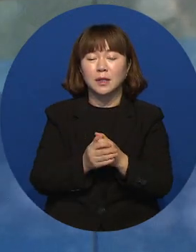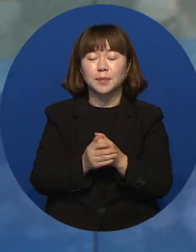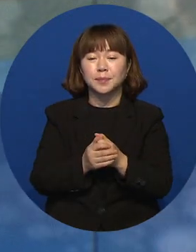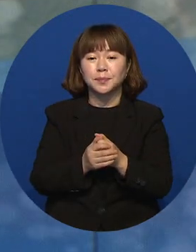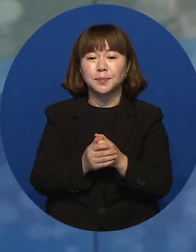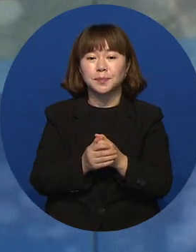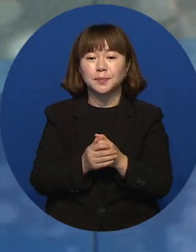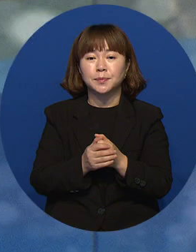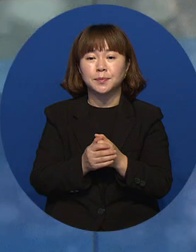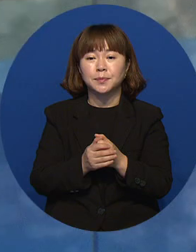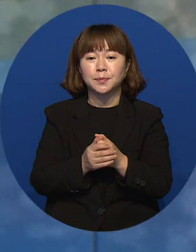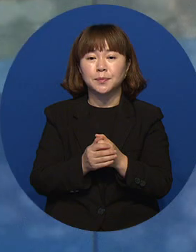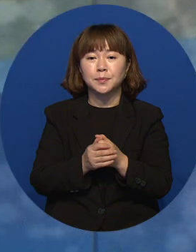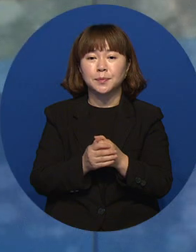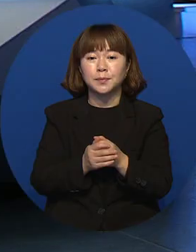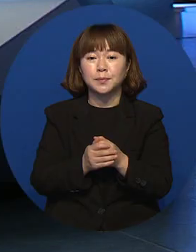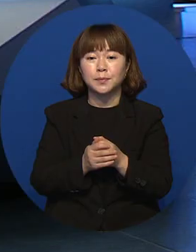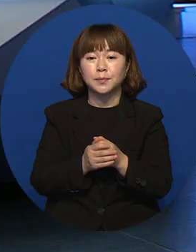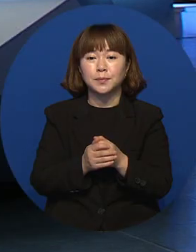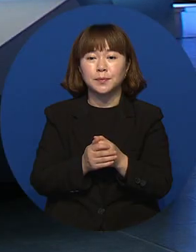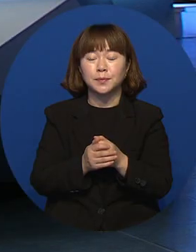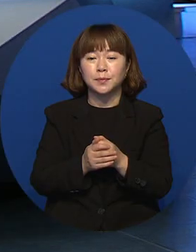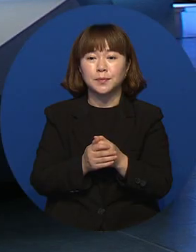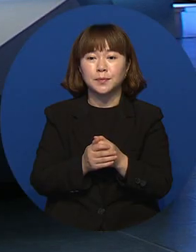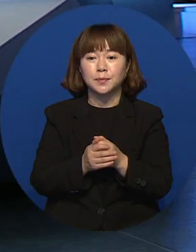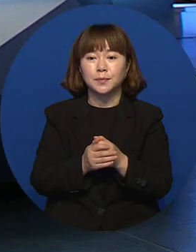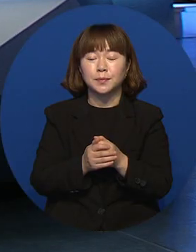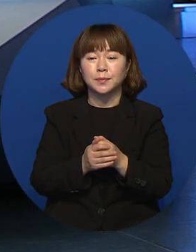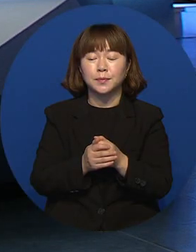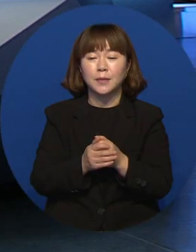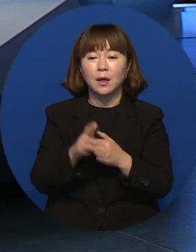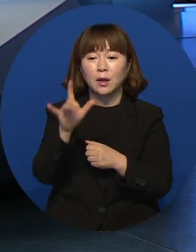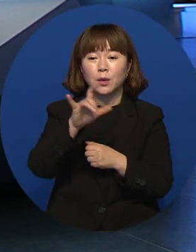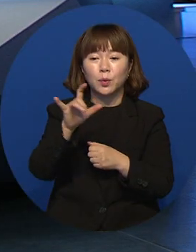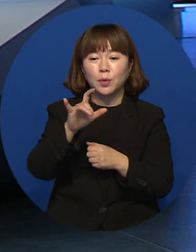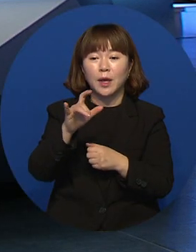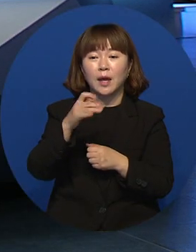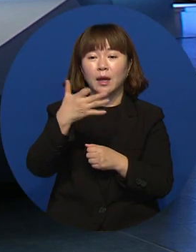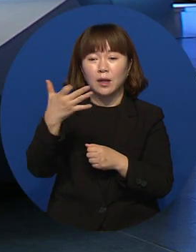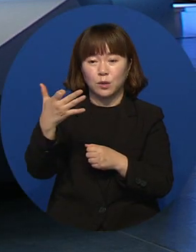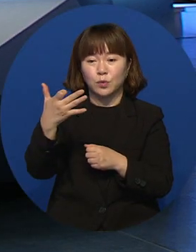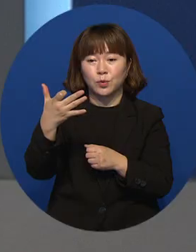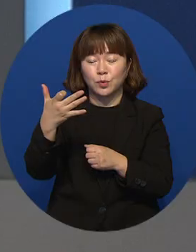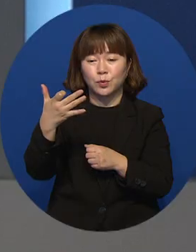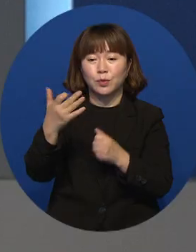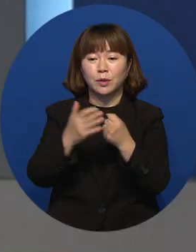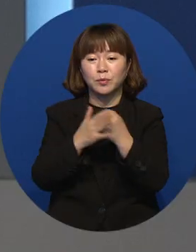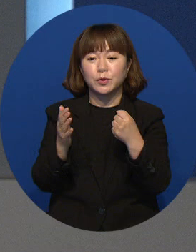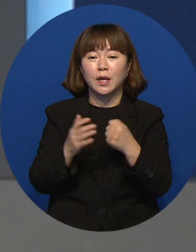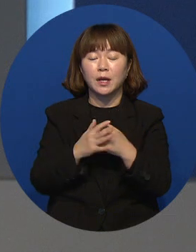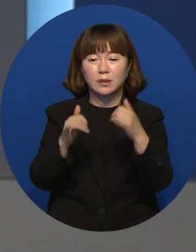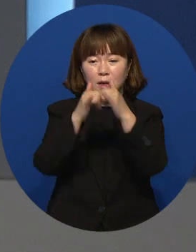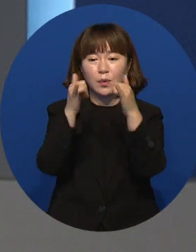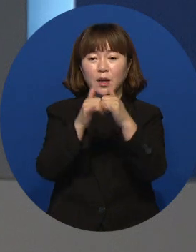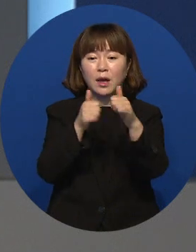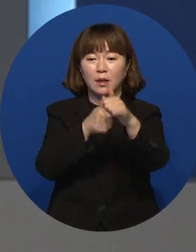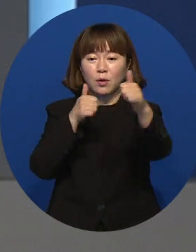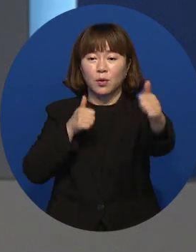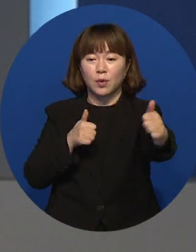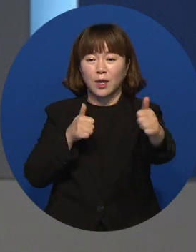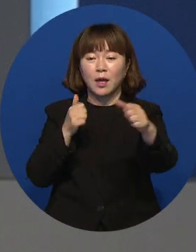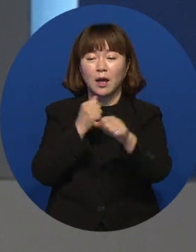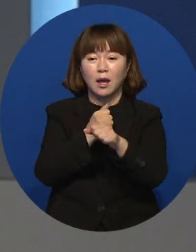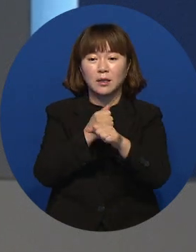어떻습니까 예 글쎄요 뭐 코마 1골을 위해서 우리 사회가 이제 사회적 거리 두기를 하는지 21개월 있잖아요 그 인연이